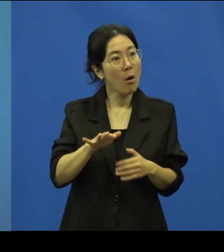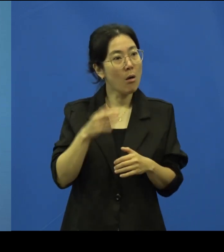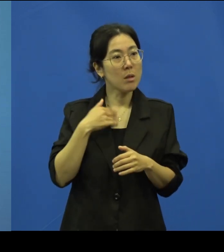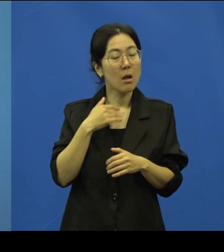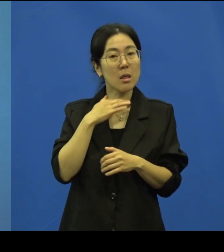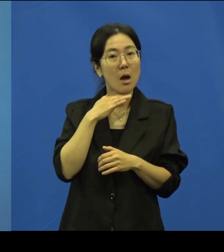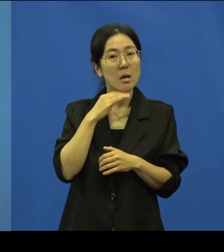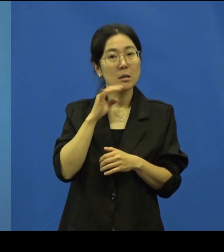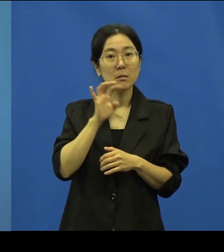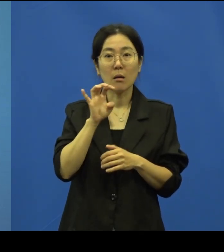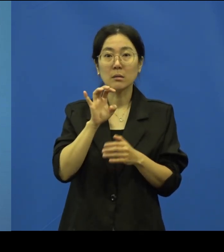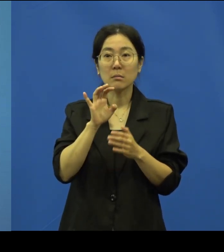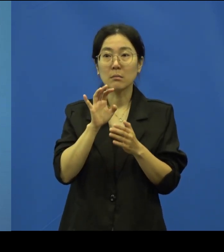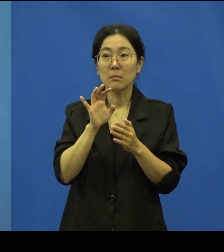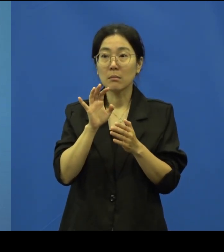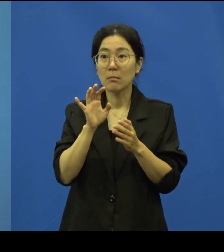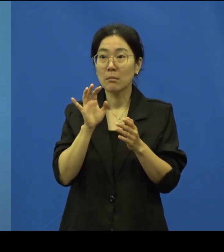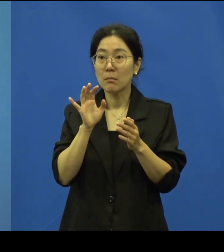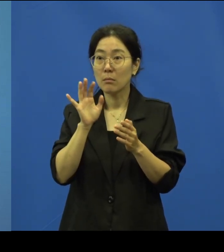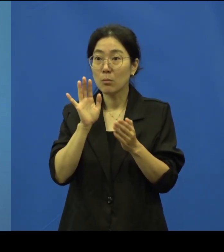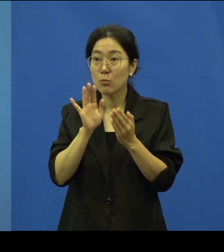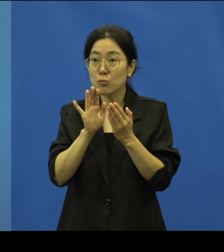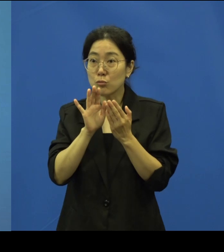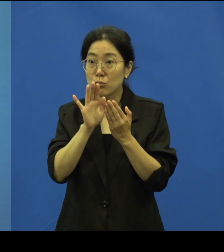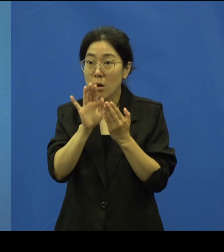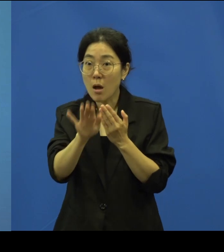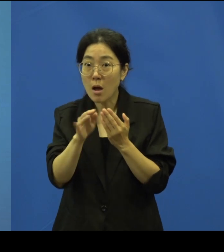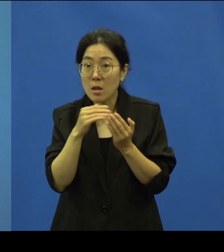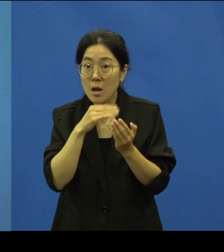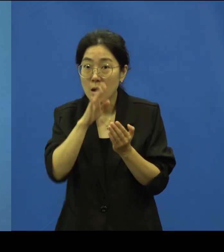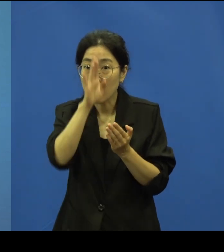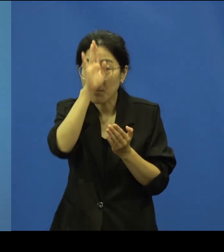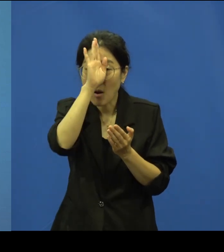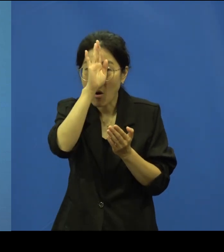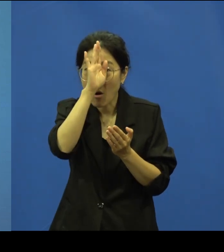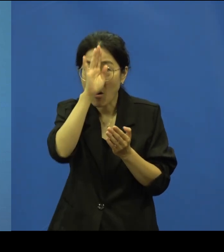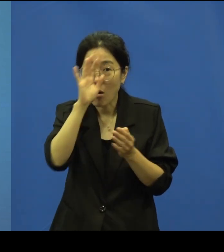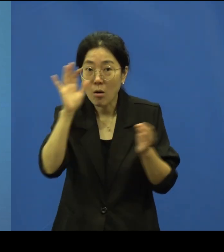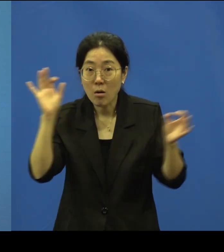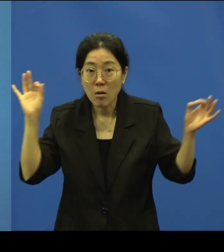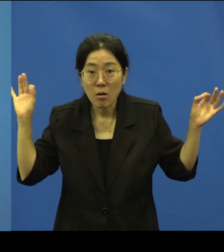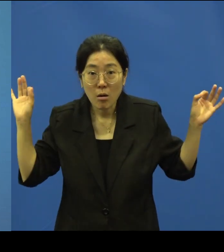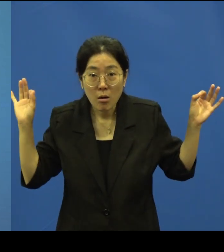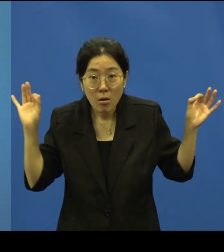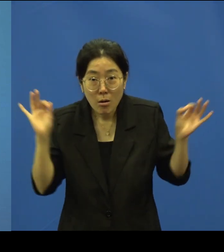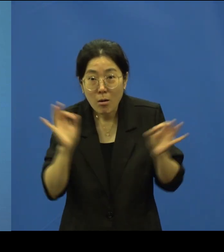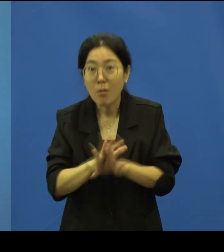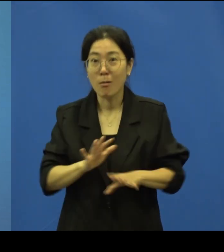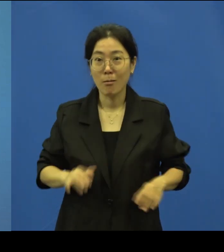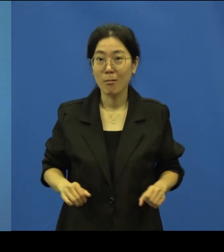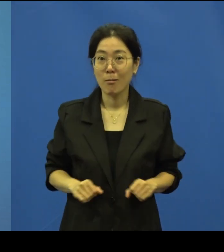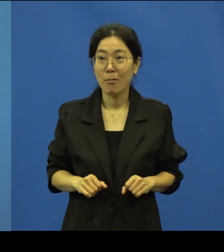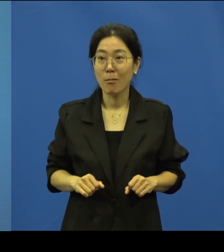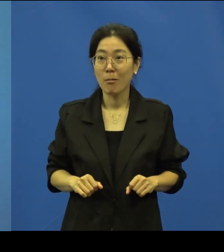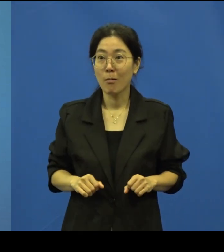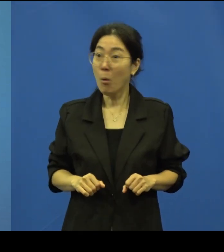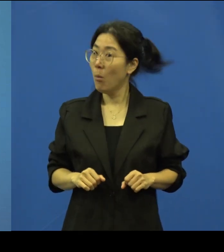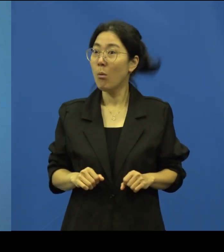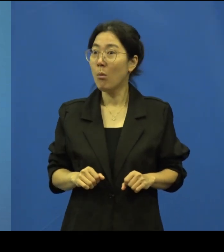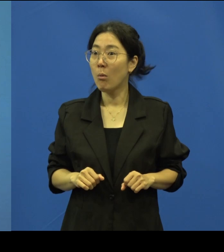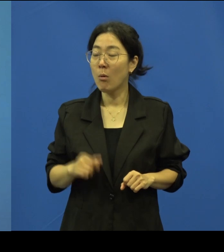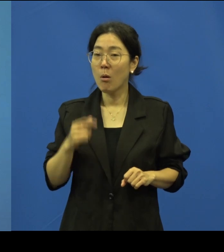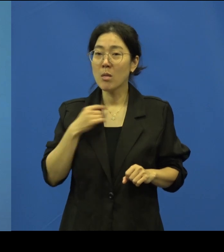40쯤에 저를 괴롭히던 질병 주머니가 뚝 떨어졌어요. 그러면 그 40에 무슨